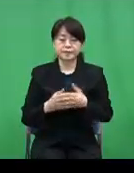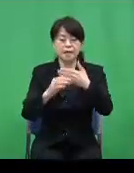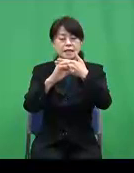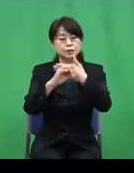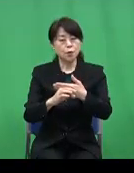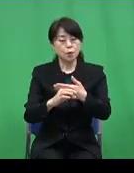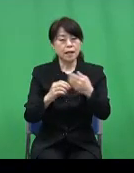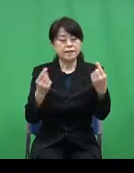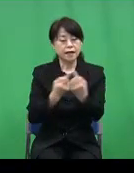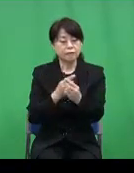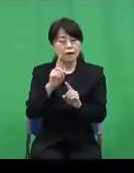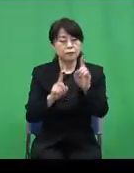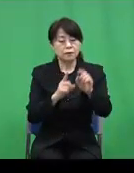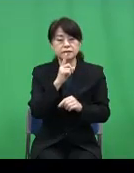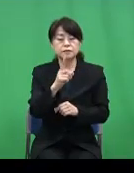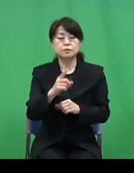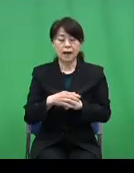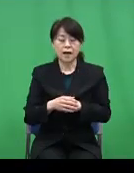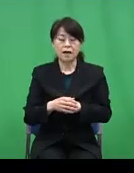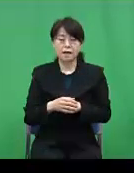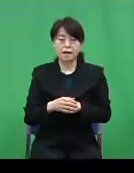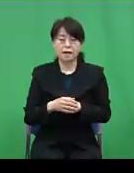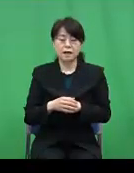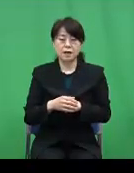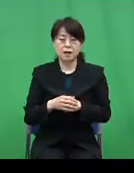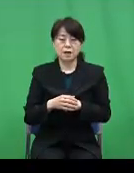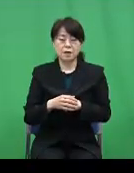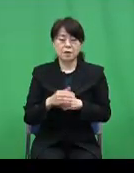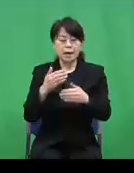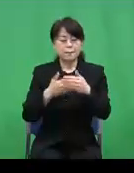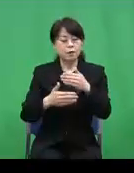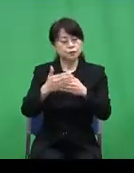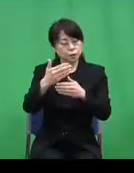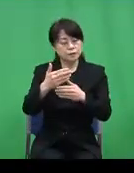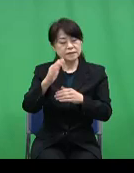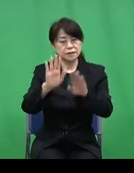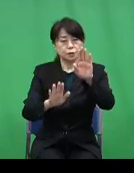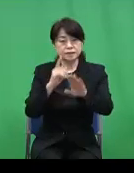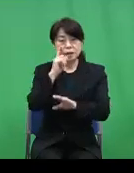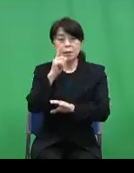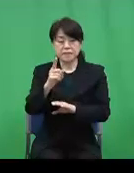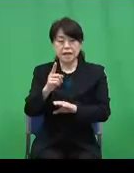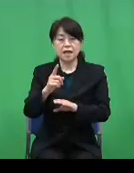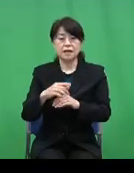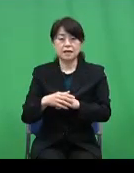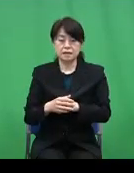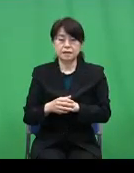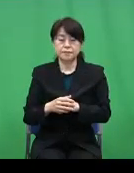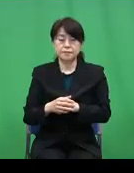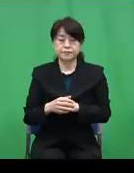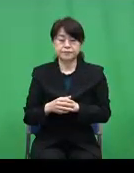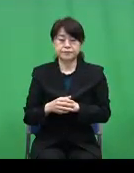どうかということについてはですね、これはまあ、もう少し、諸情勢を見てですね、まあ、これ